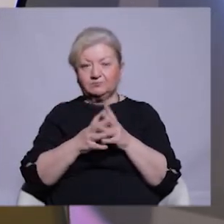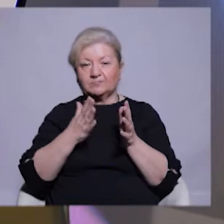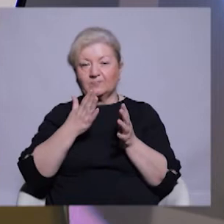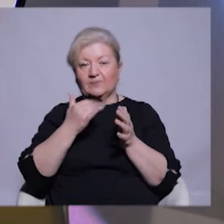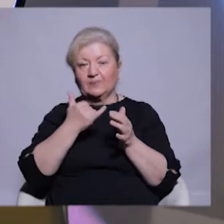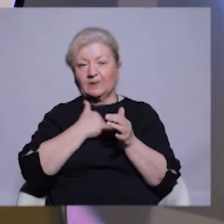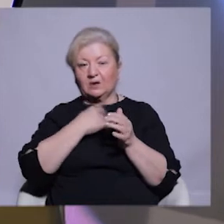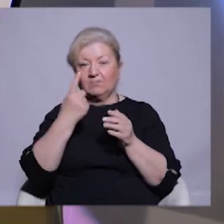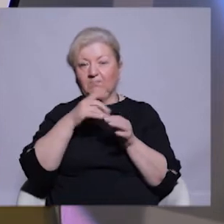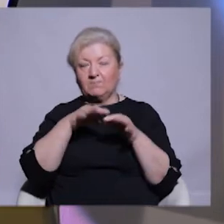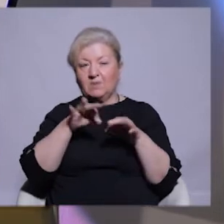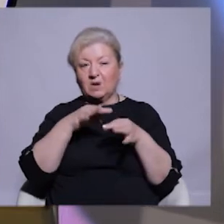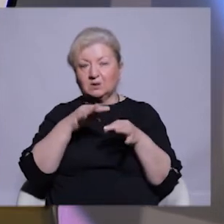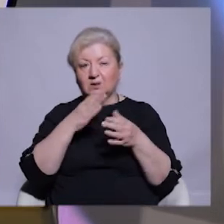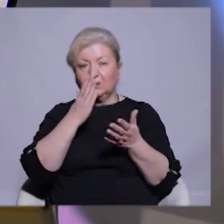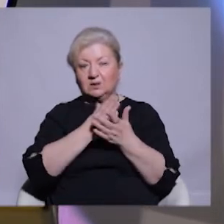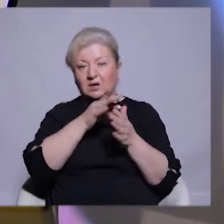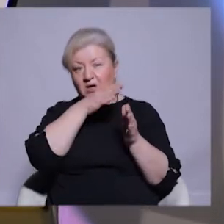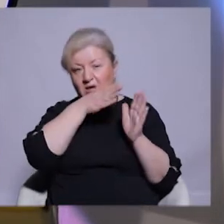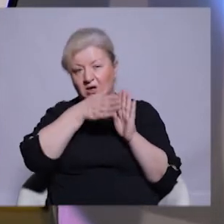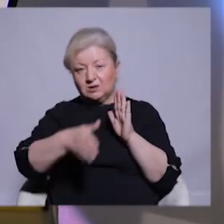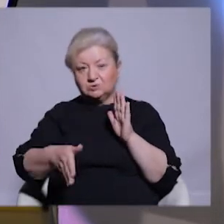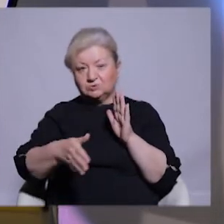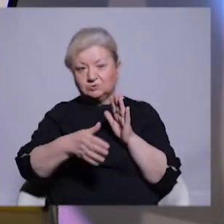ჩვენი მანქანა ეშვება.